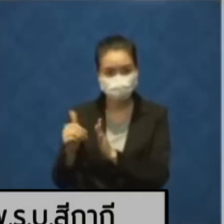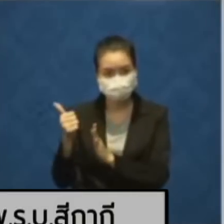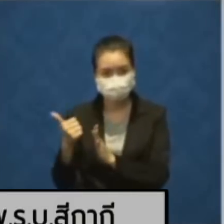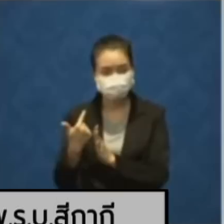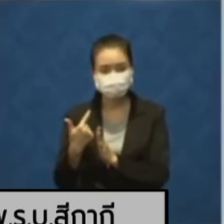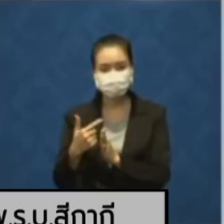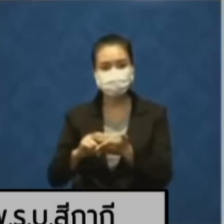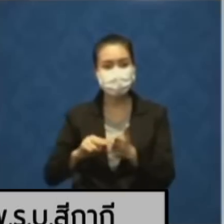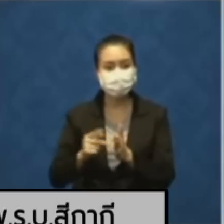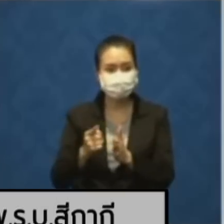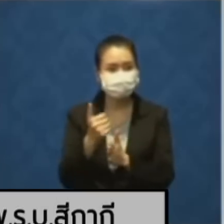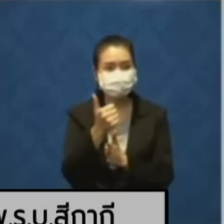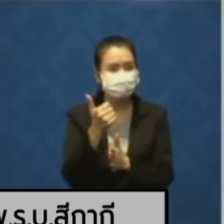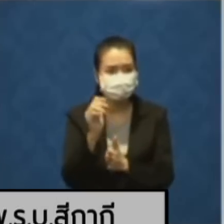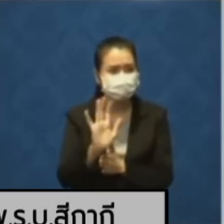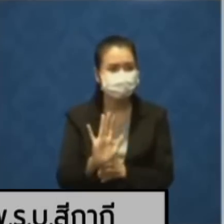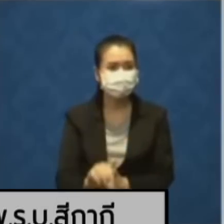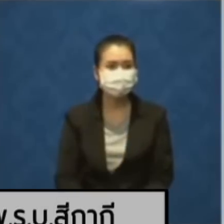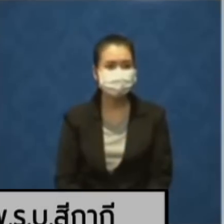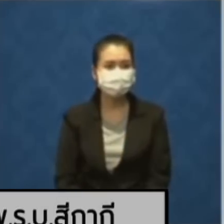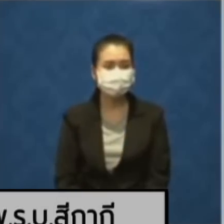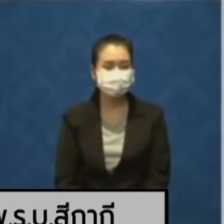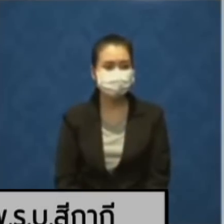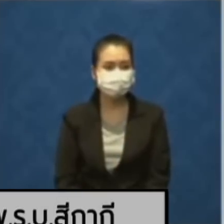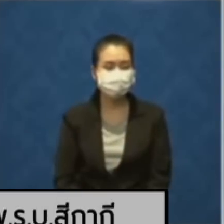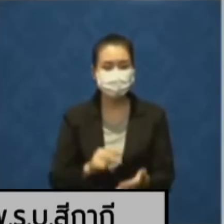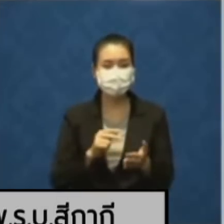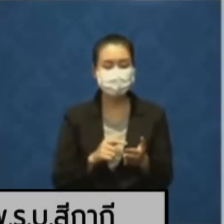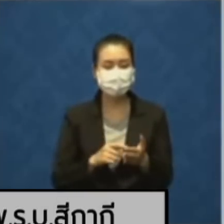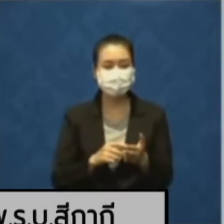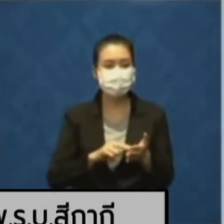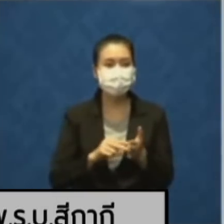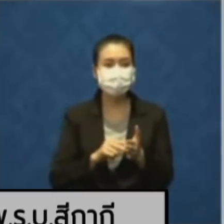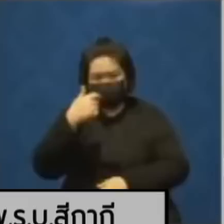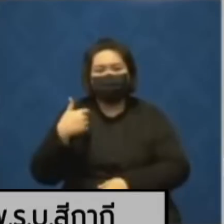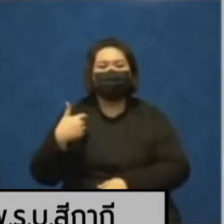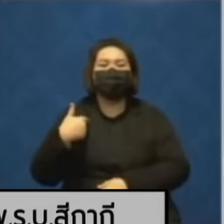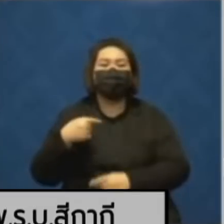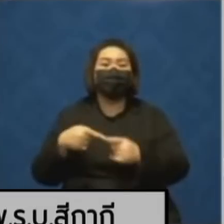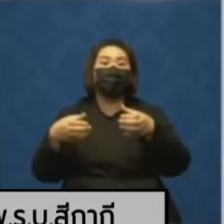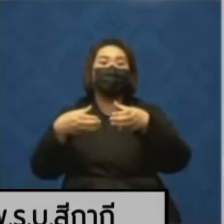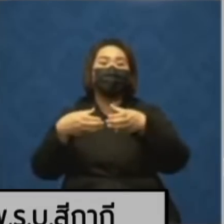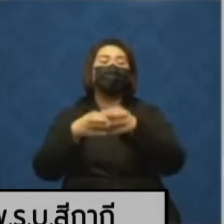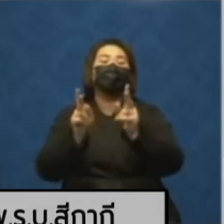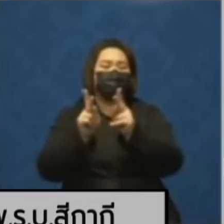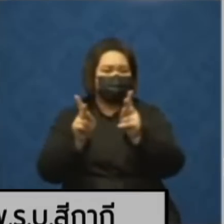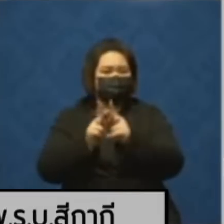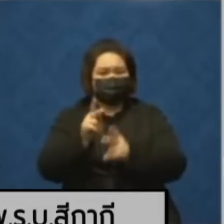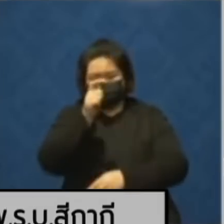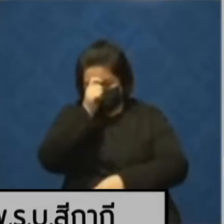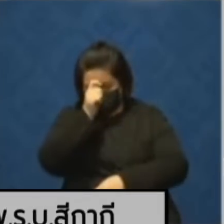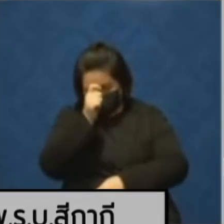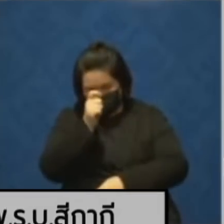อนไมได้เลยครับ ผมไปไปได้ยอมรับ ทำวาอย่ยิ่งนะครั